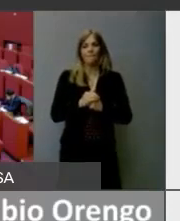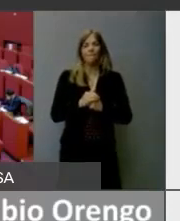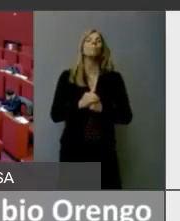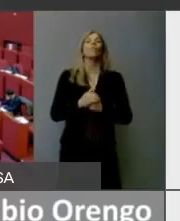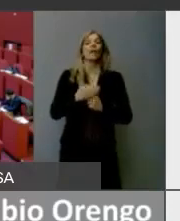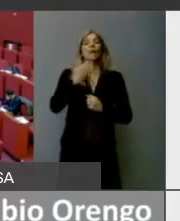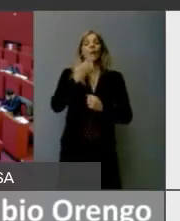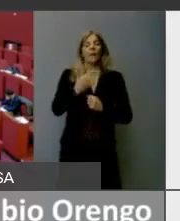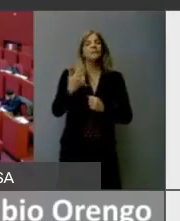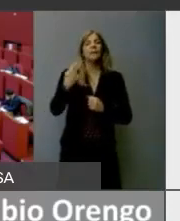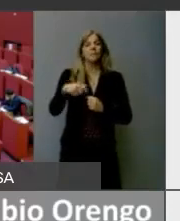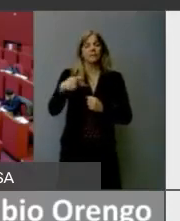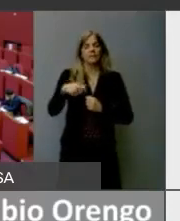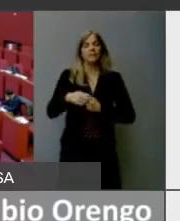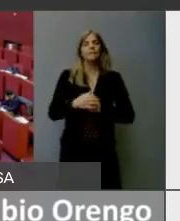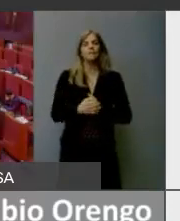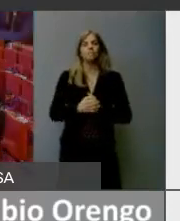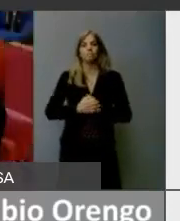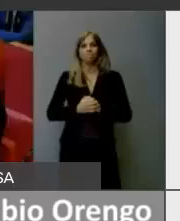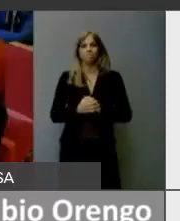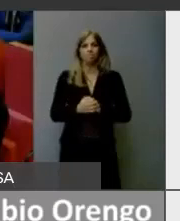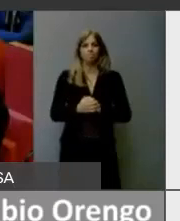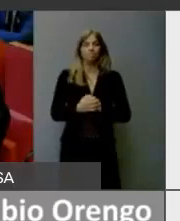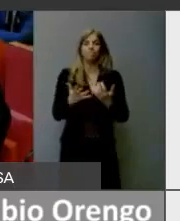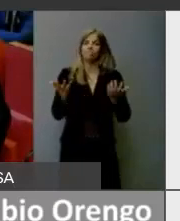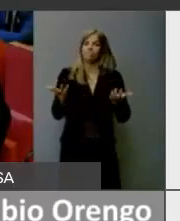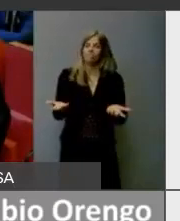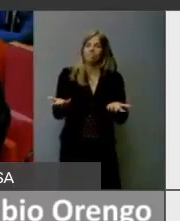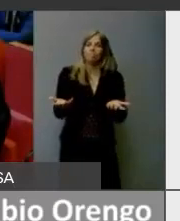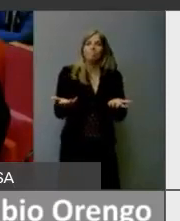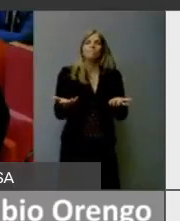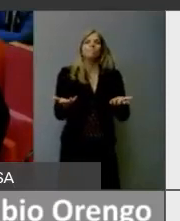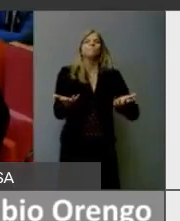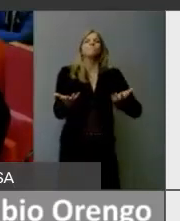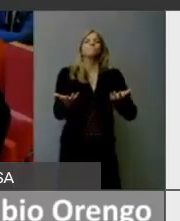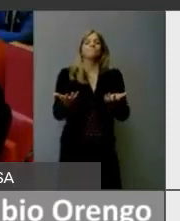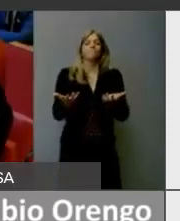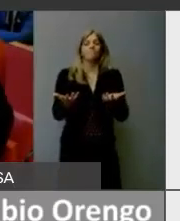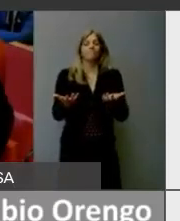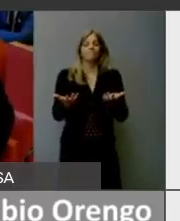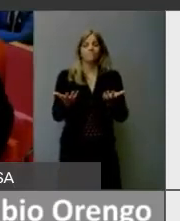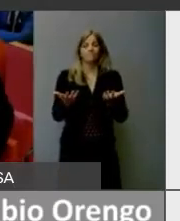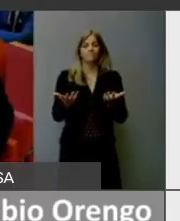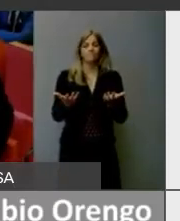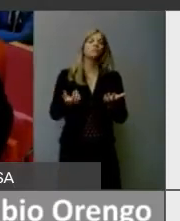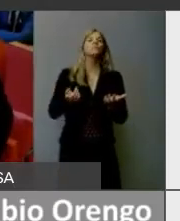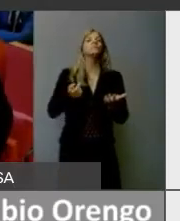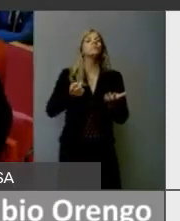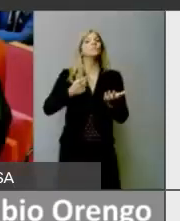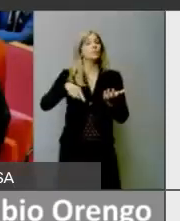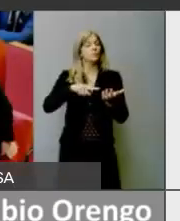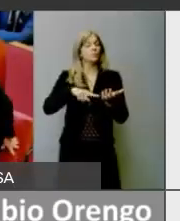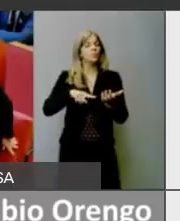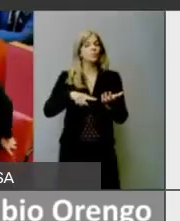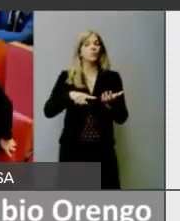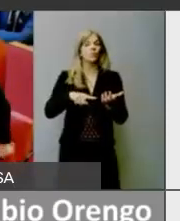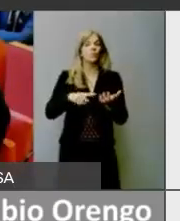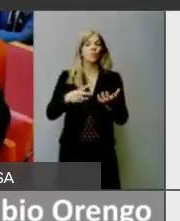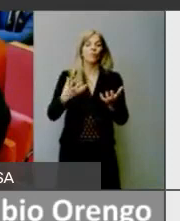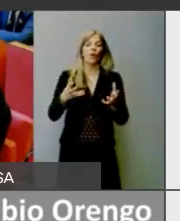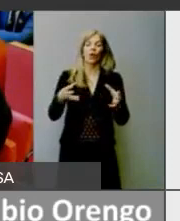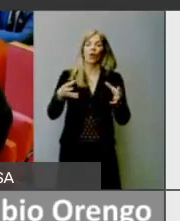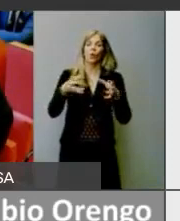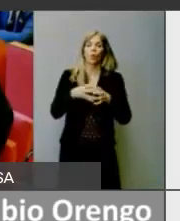Grazie Presidente. Ma noi colleghi del gruppo Lega Salvini